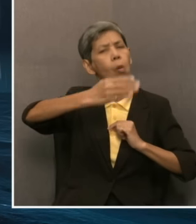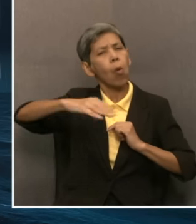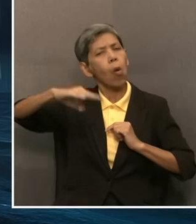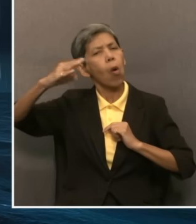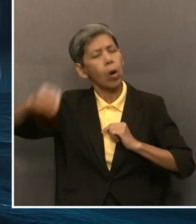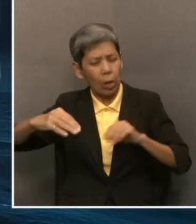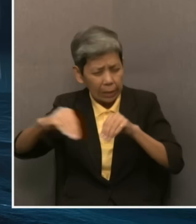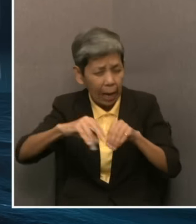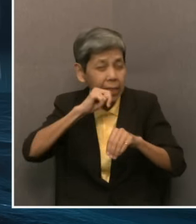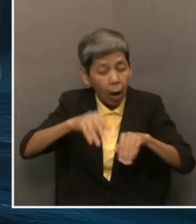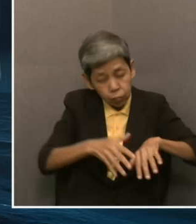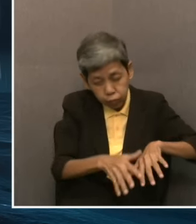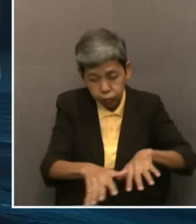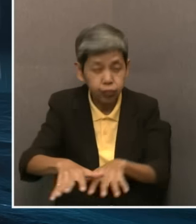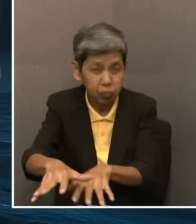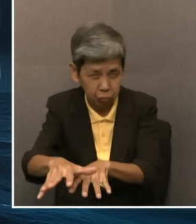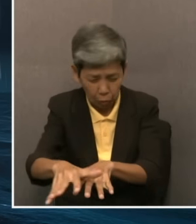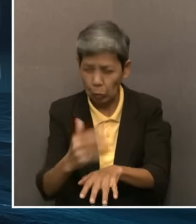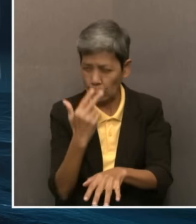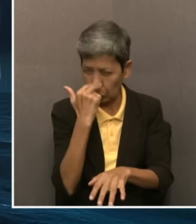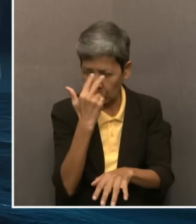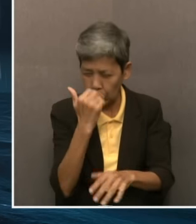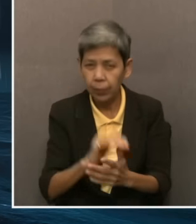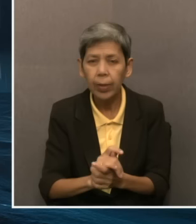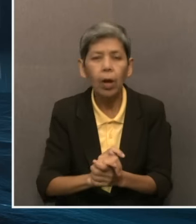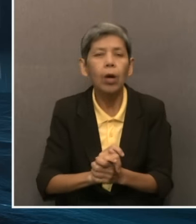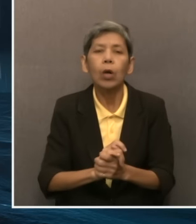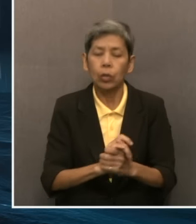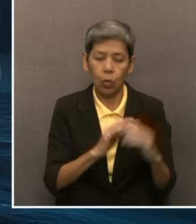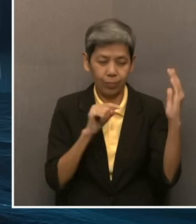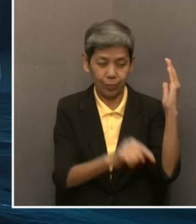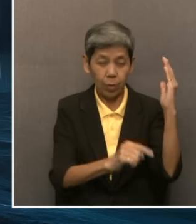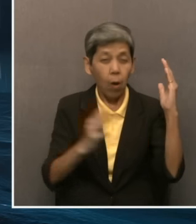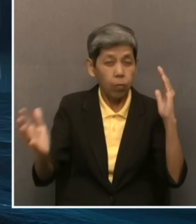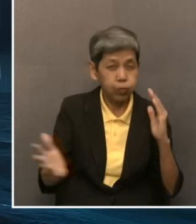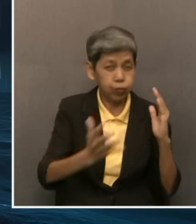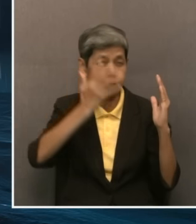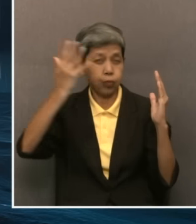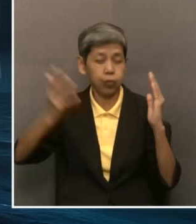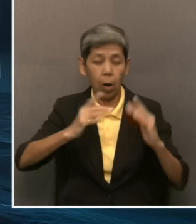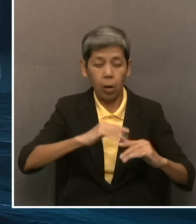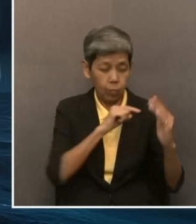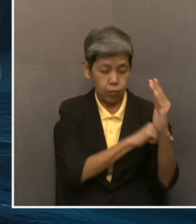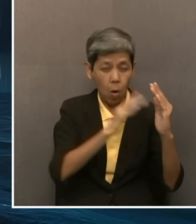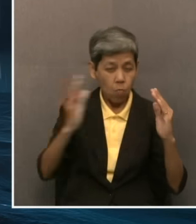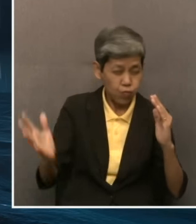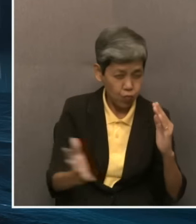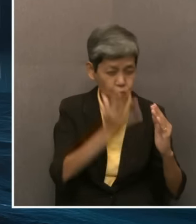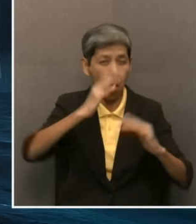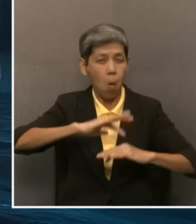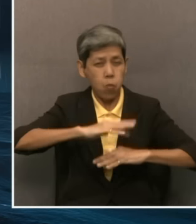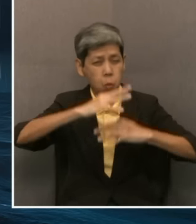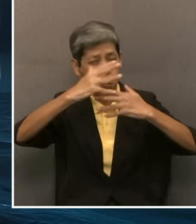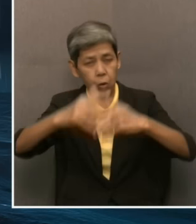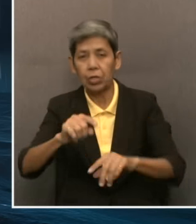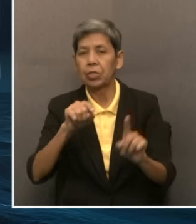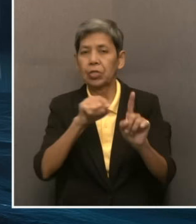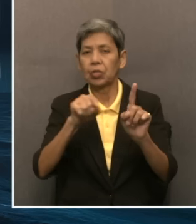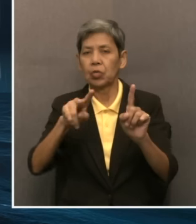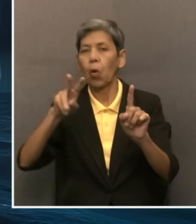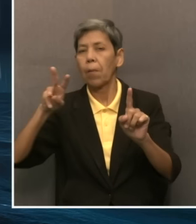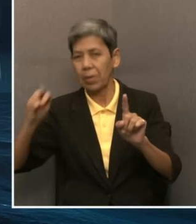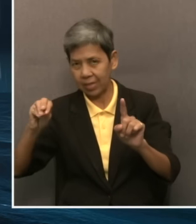ใกล้ทางน้ำไหลผ่านและพื้นที่ลุ่มส่วนคลื่นลมบริเวณอ่าวไทยตอนบนและทะเลอันดามันก็มีคลื่นสูงครับประมาณ 1-2